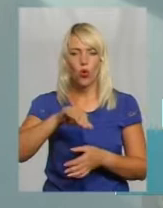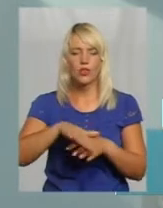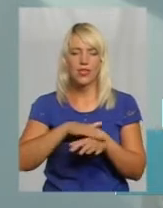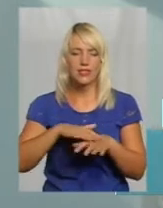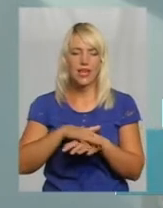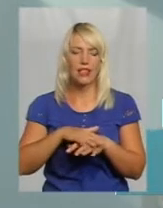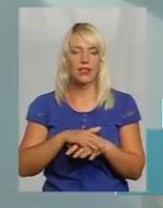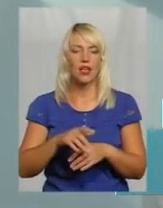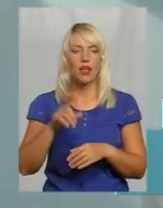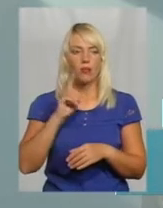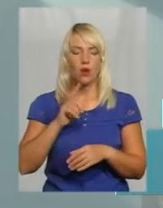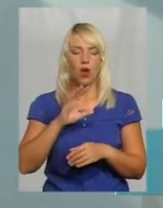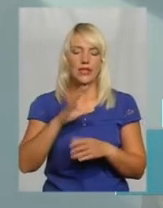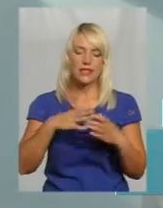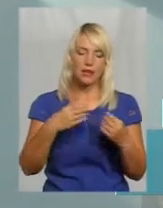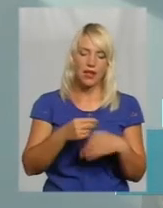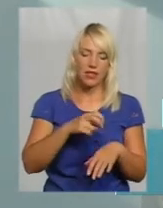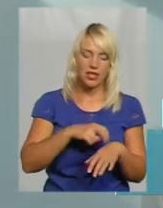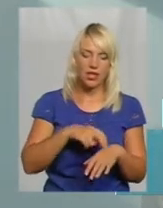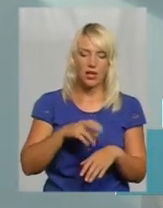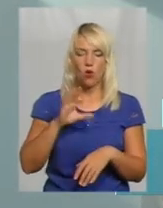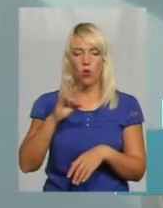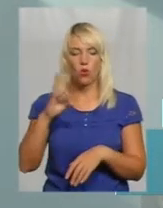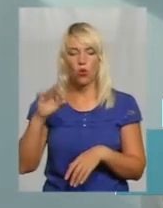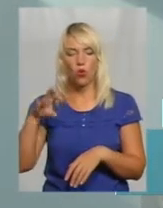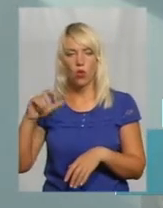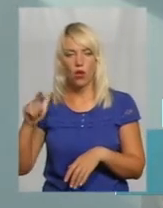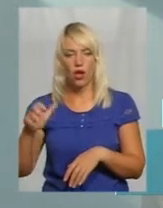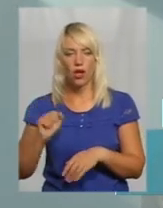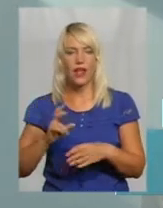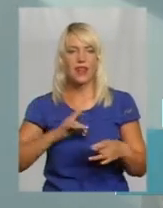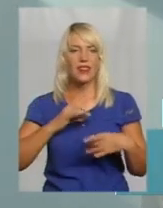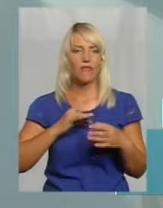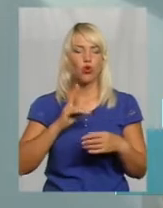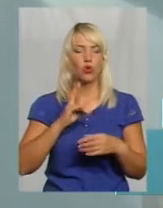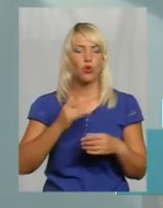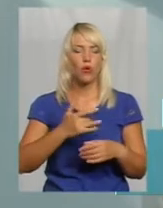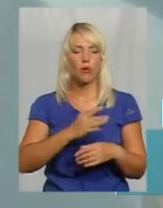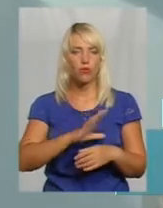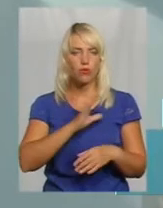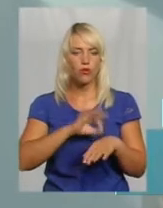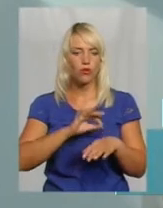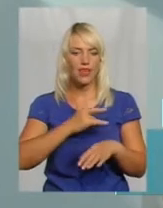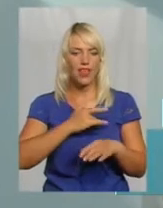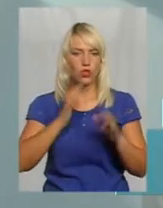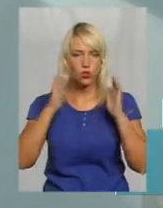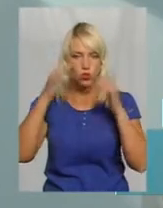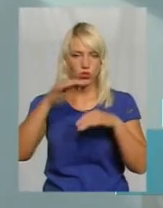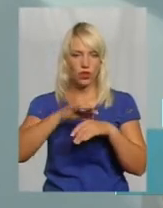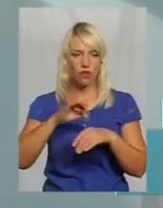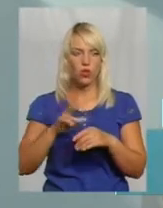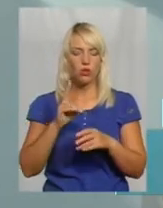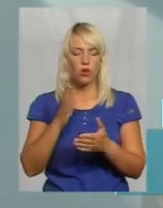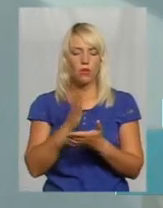за даними онколога, за даними невролога, тому що інсультні хворі, які перебувають на дому, вони теж